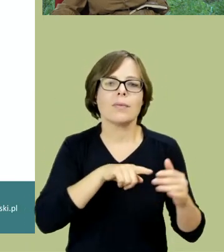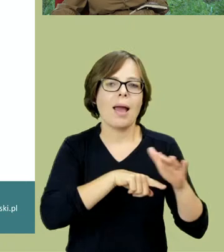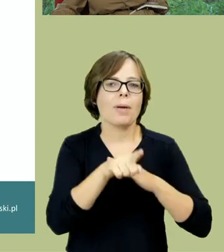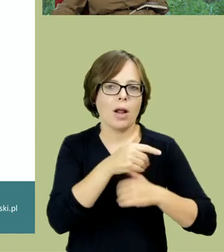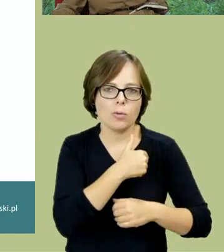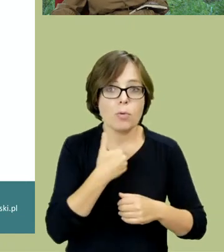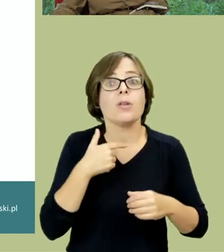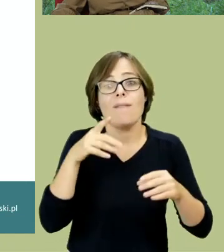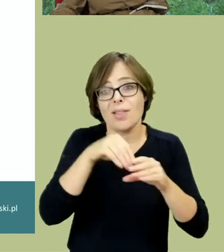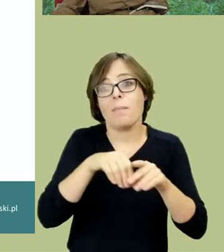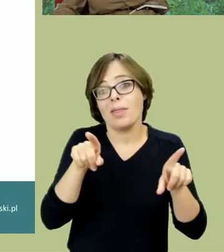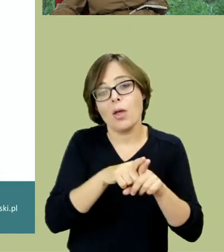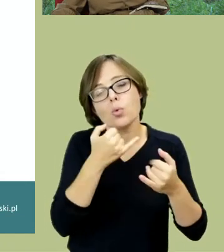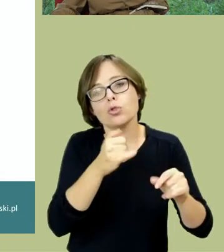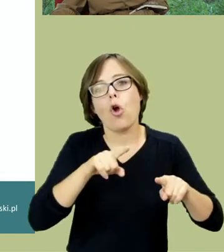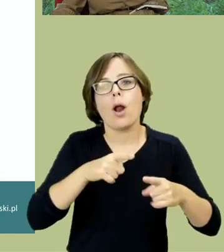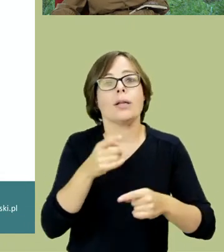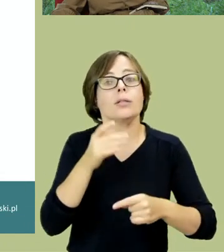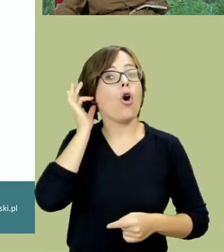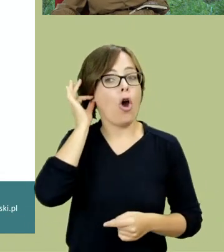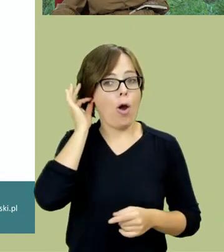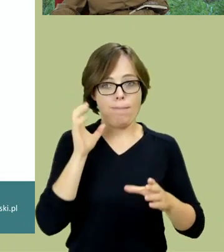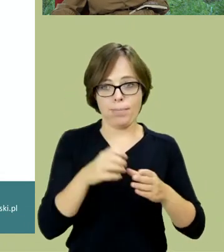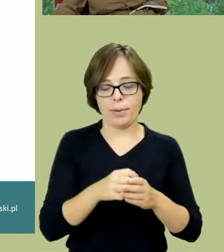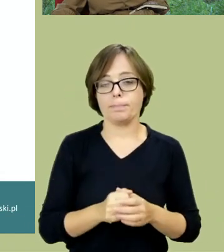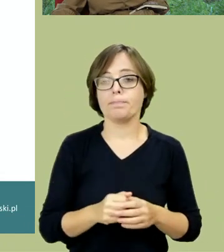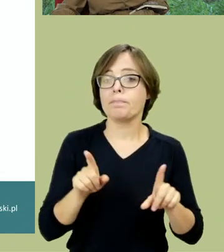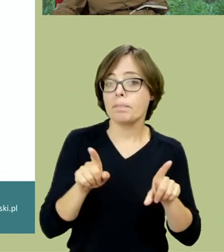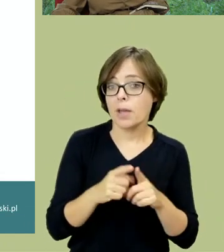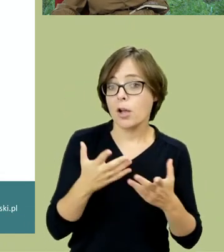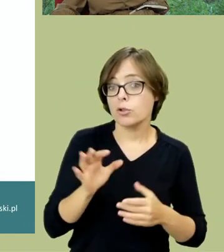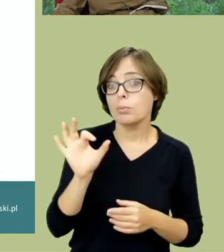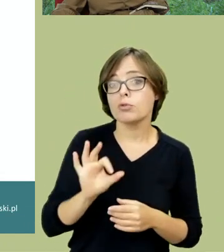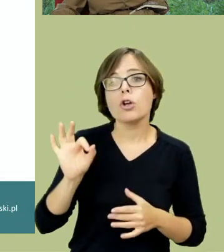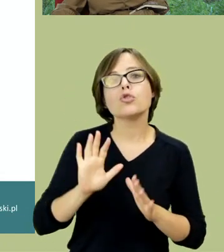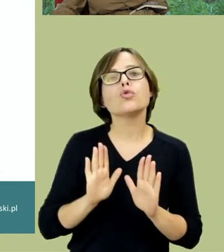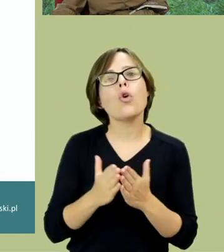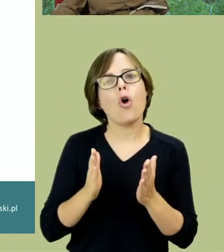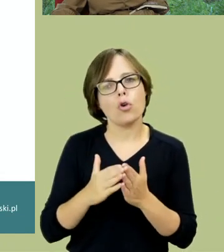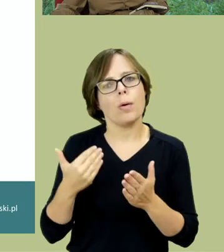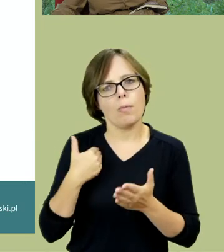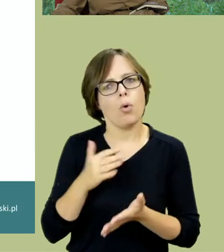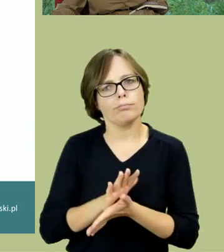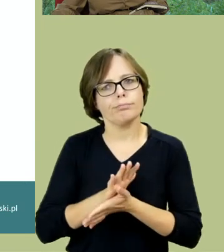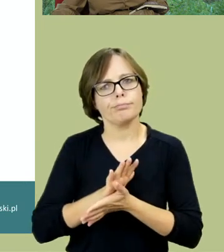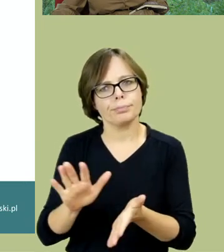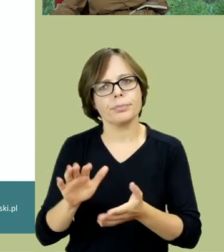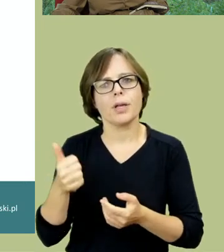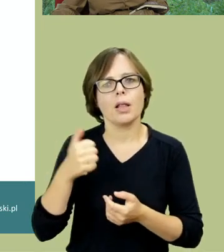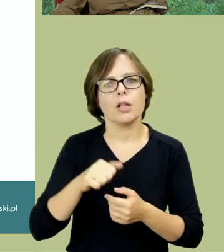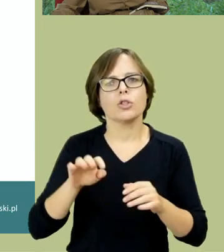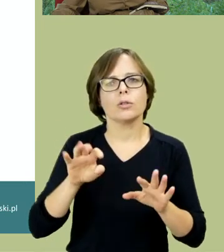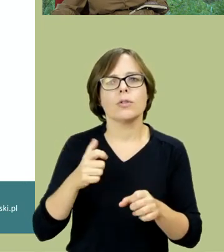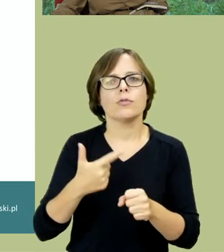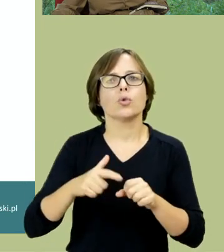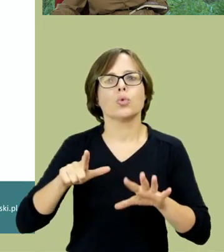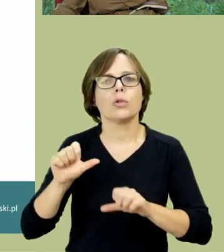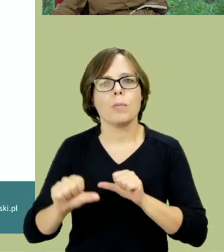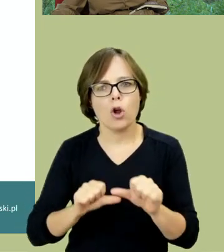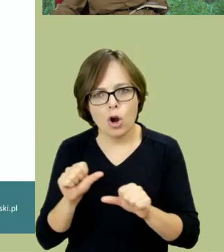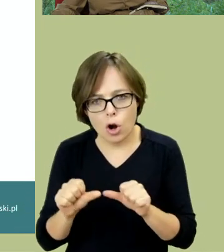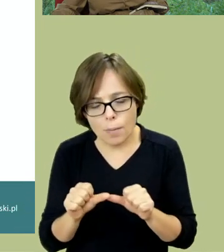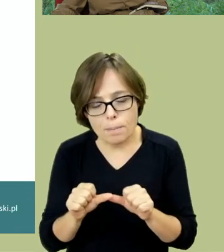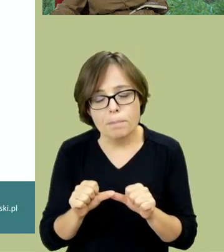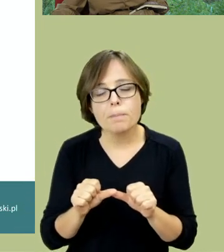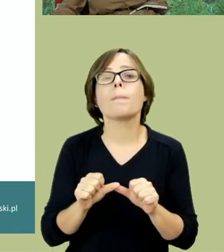organizacji kobiecych. I tu, jak Państwu mówiłam, przy okazji książki, która została wydana w 1927 roku, również